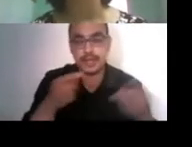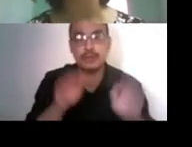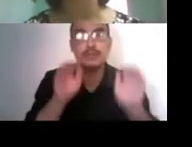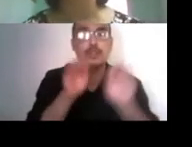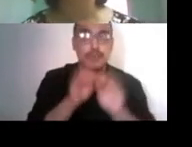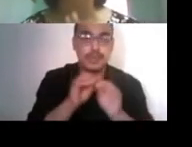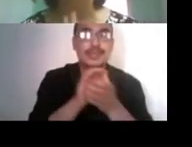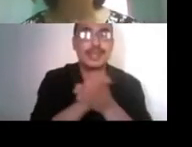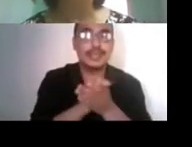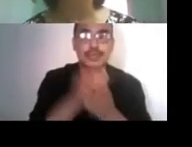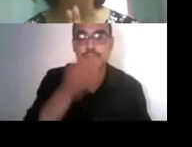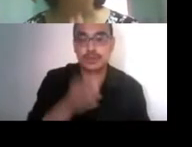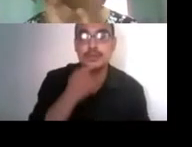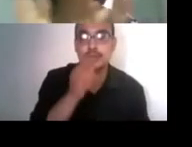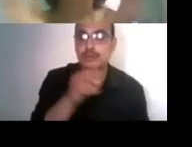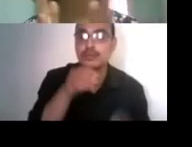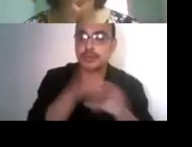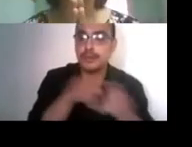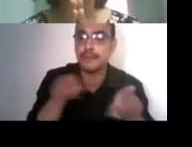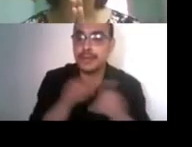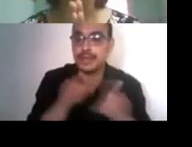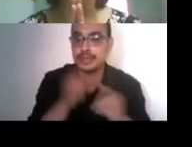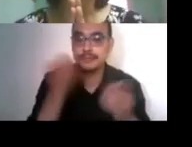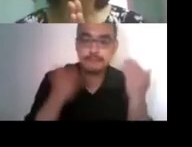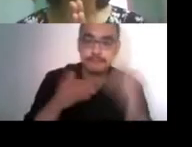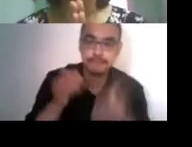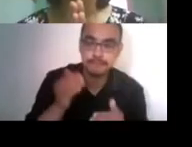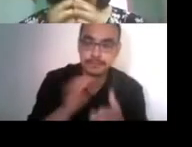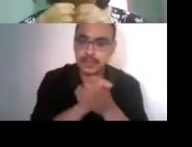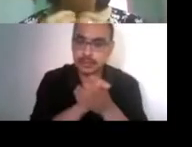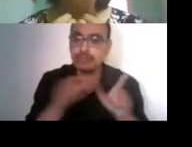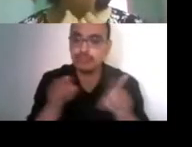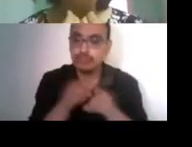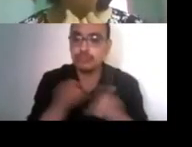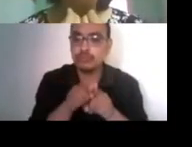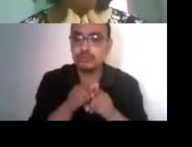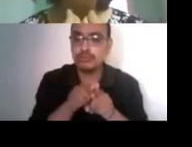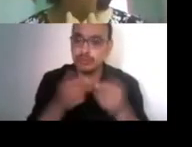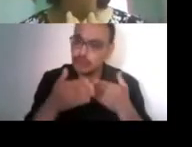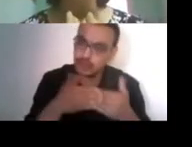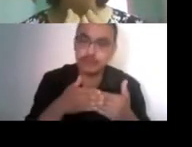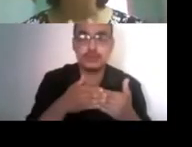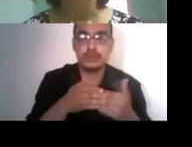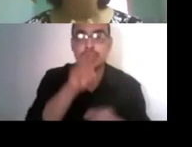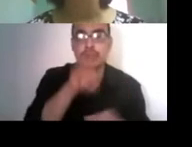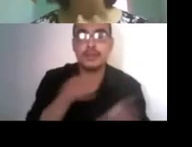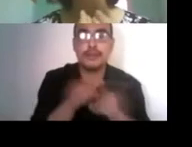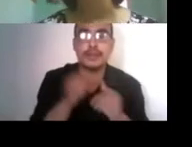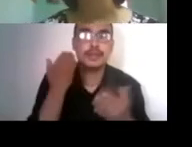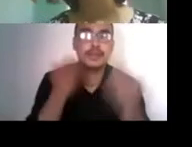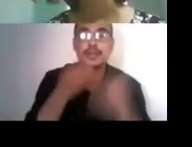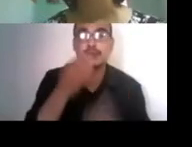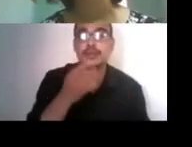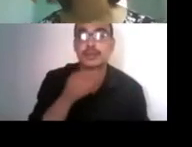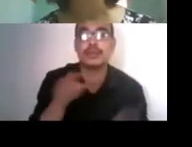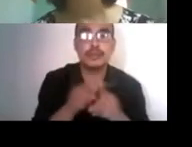पार्टनर बसिरहेछन् भने त्यहाँनिर पनि हिंसा त्यो पार्टनर भएर बसेको इन्टिमेट पार्टनर भएर बसेको जुन अवस्थामा पनि हिंसा भइरहेको छ भने त्यसलाई पनि